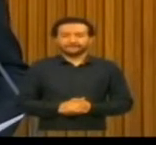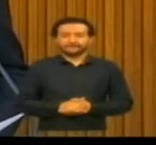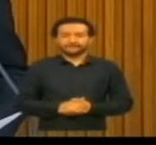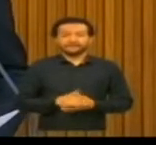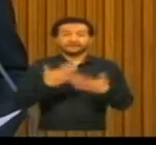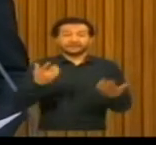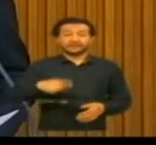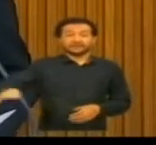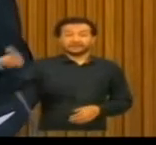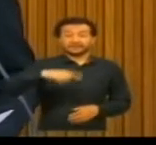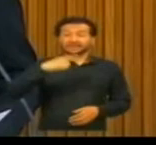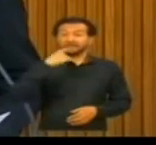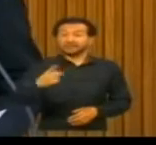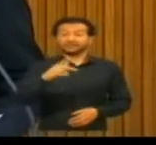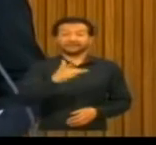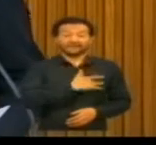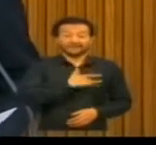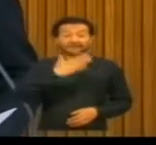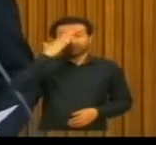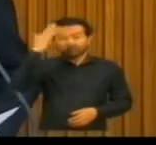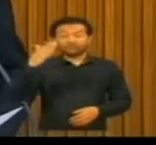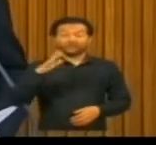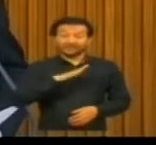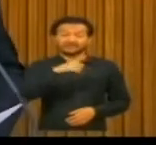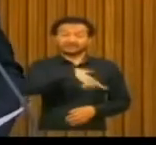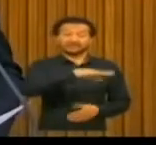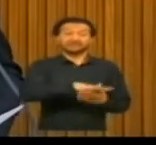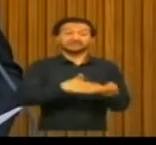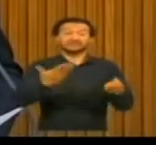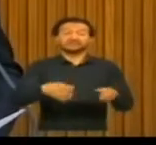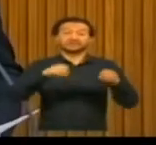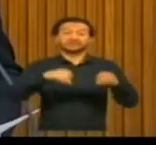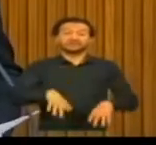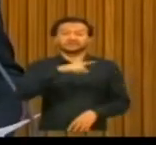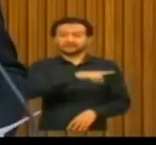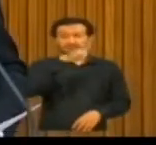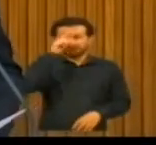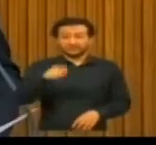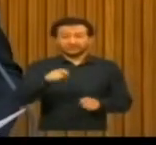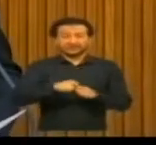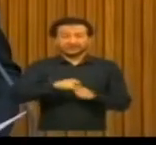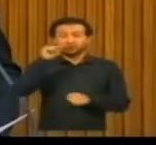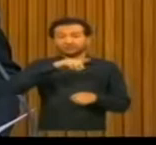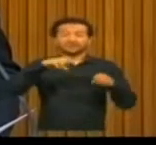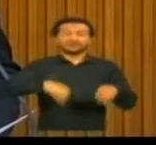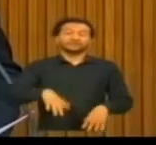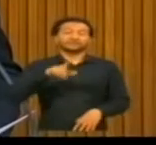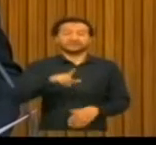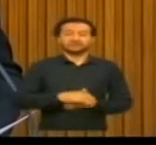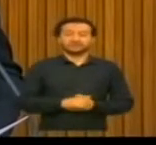Eğer sizde dediğim gibi vicdan, onur, ahlak varsa sizin zaten istifa etmeniz lazım. Sadece bu olay dolayısıyla istifa etmeniz